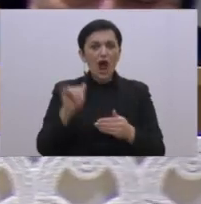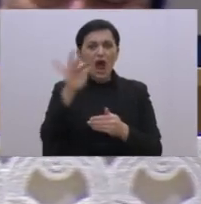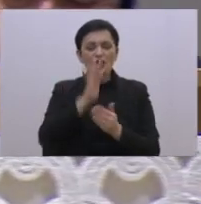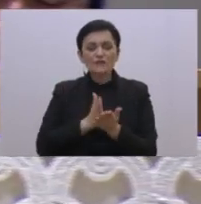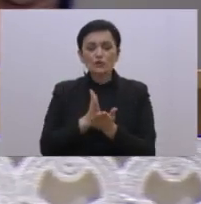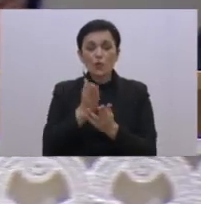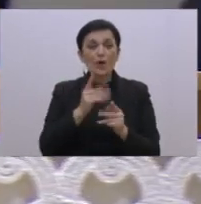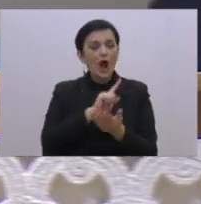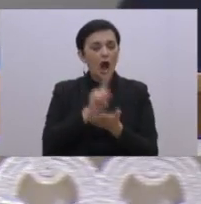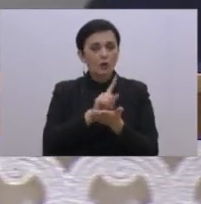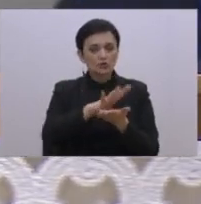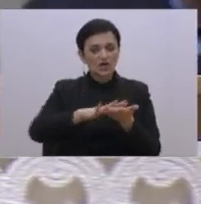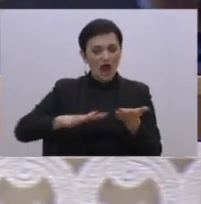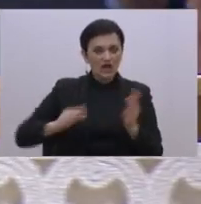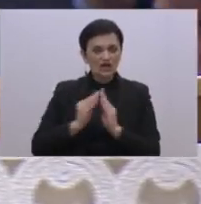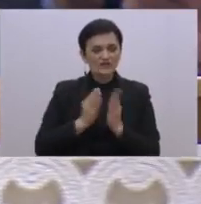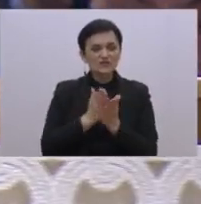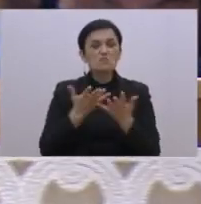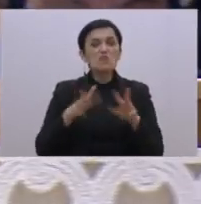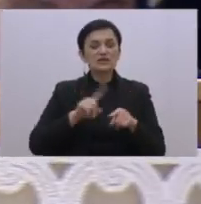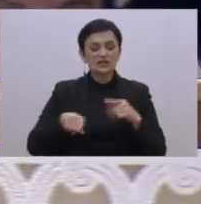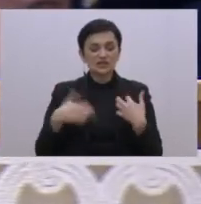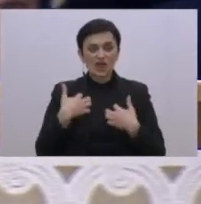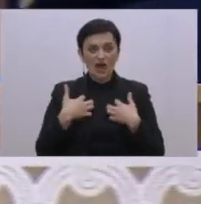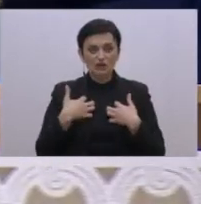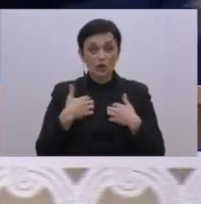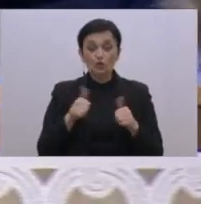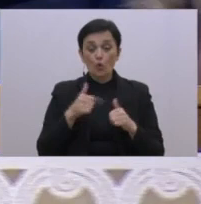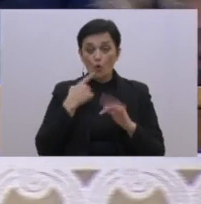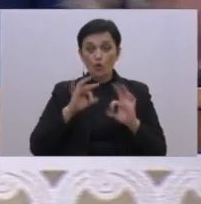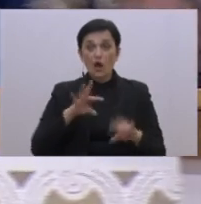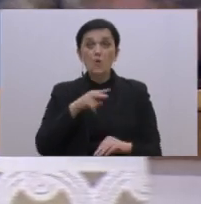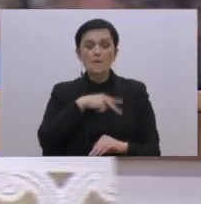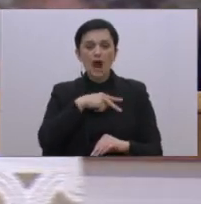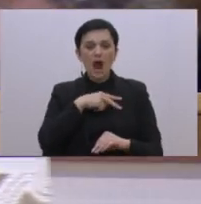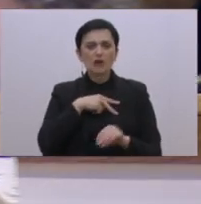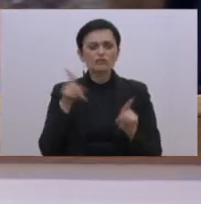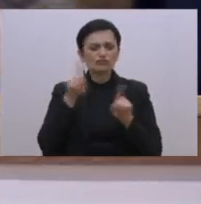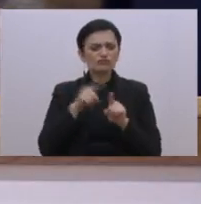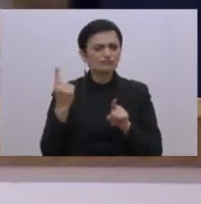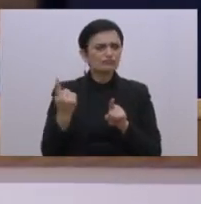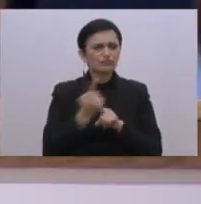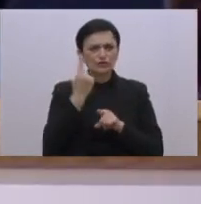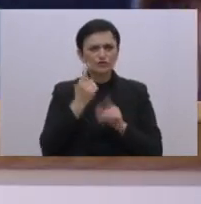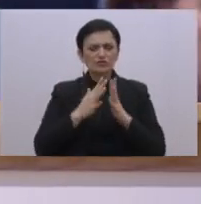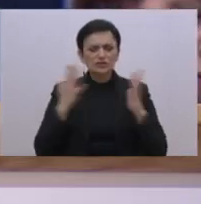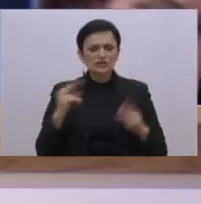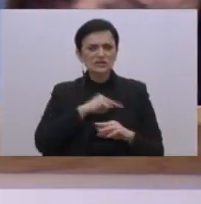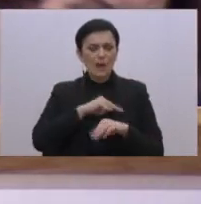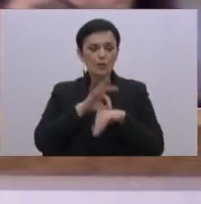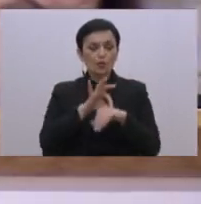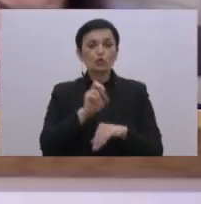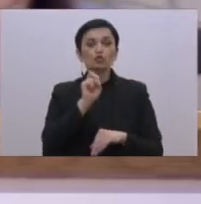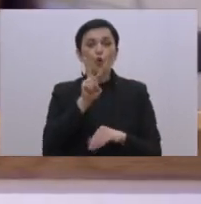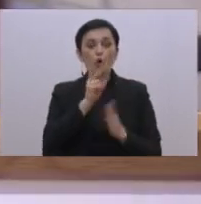აუცილებელია, რომ ეს პროგრესი გაგრძელდეს და მეტიც დაჩქარდეს. როგორც აღნიშნე პარლამენტმა, უპრეცედენტო მოცულობის სამუშაო შეასრულა